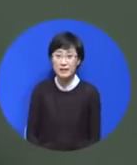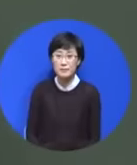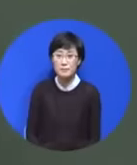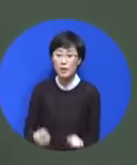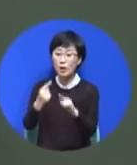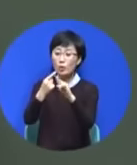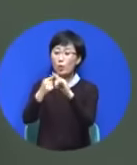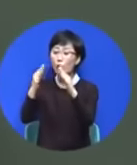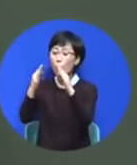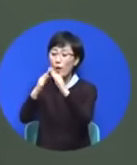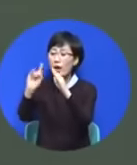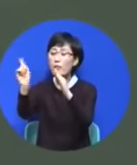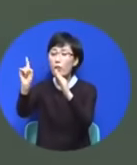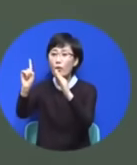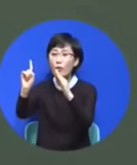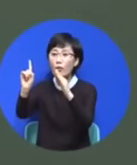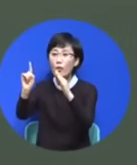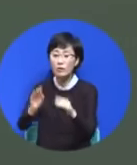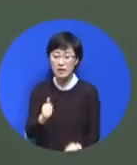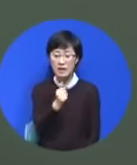는 뭡니까